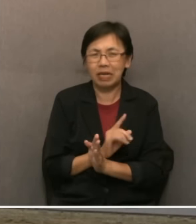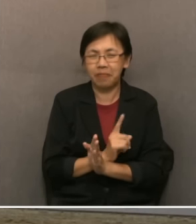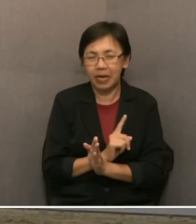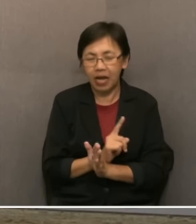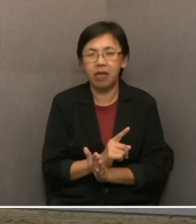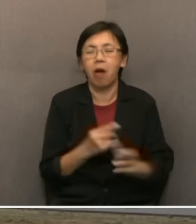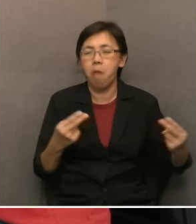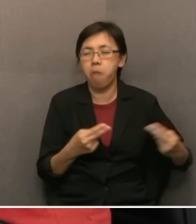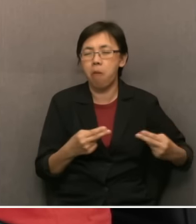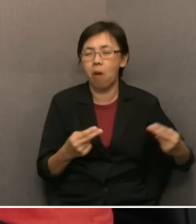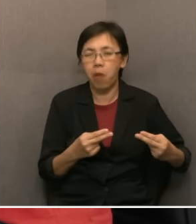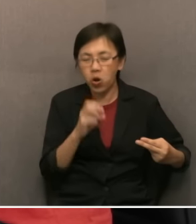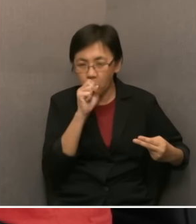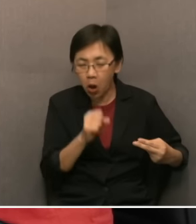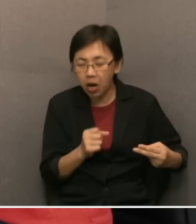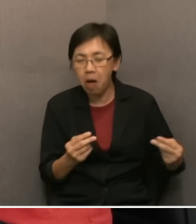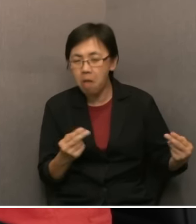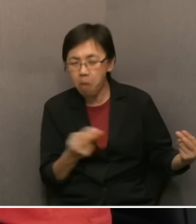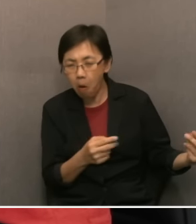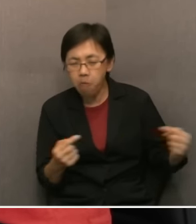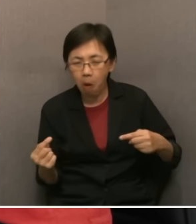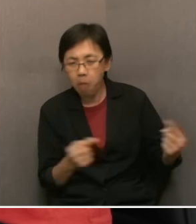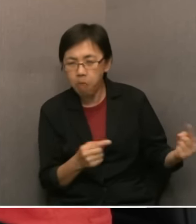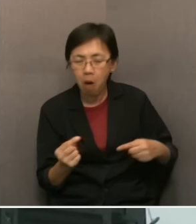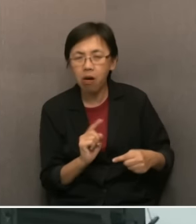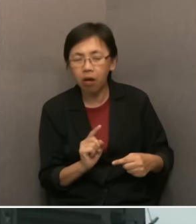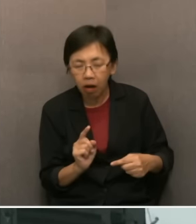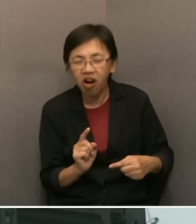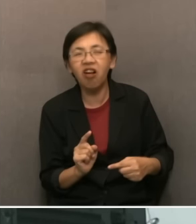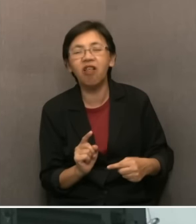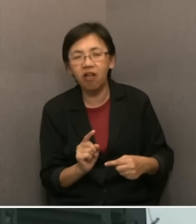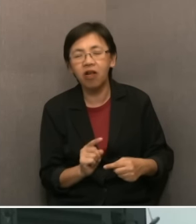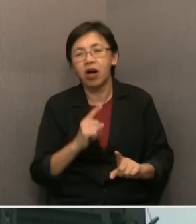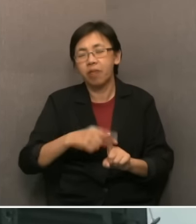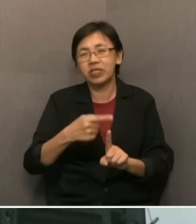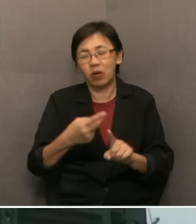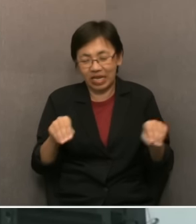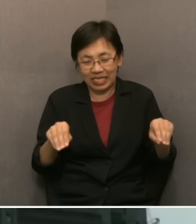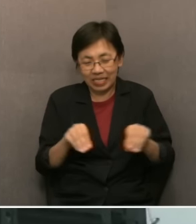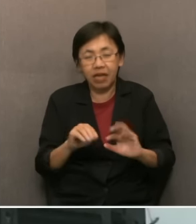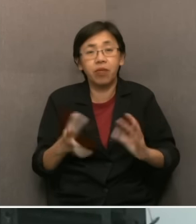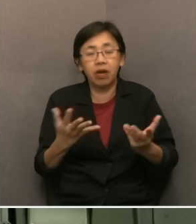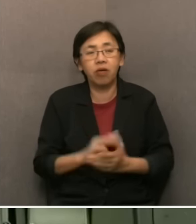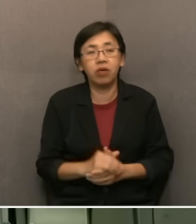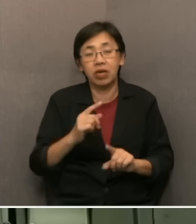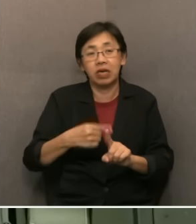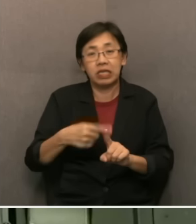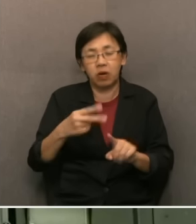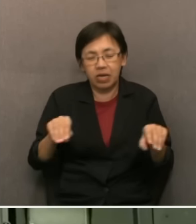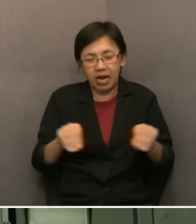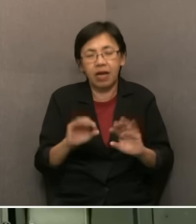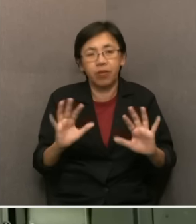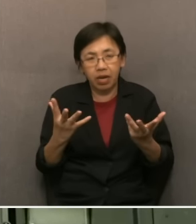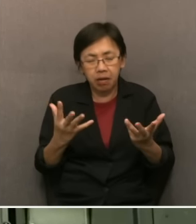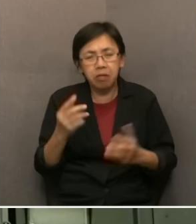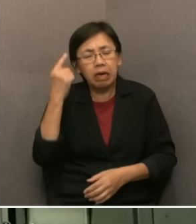ที่จะประลองอาวุธของทั้งคู่เลยเพราะว่ามันก็เหมือนกับเป็น 2เดือนท้ายที่เป็นเหมือนกับจุดพีคที่สุดแล้วที่จะ